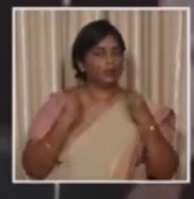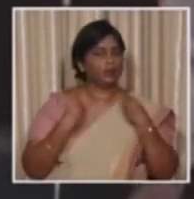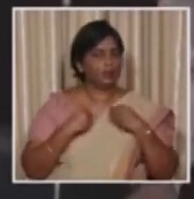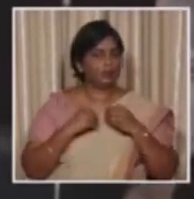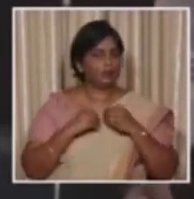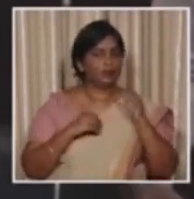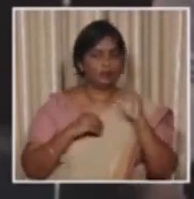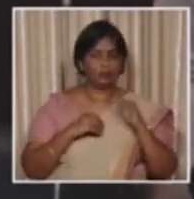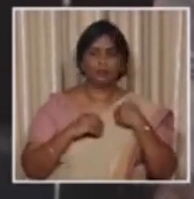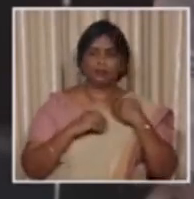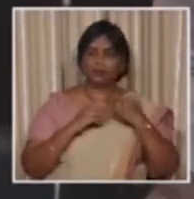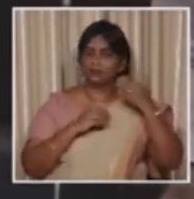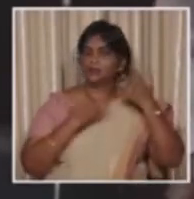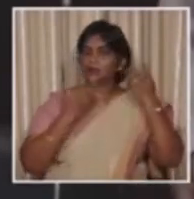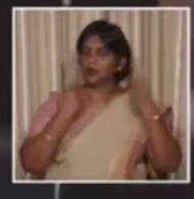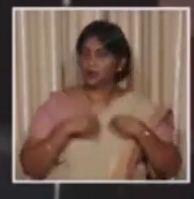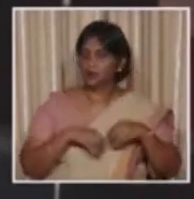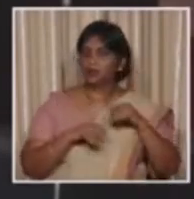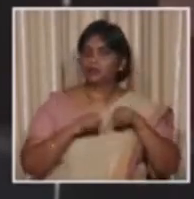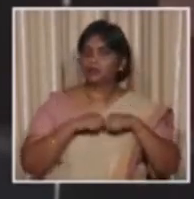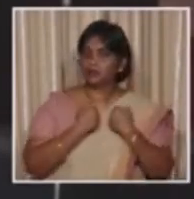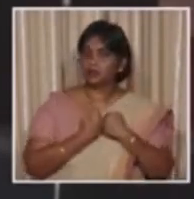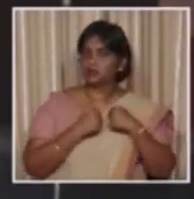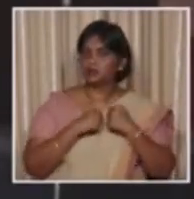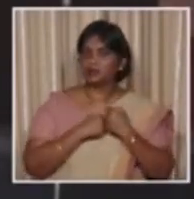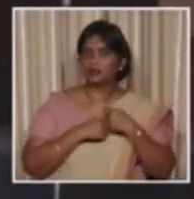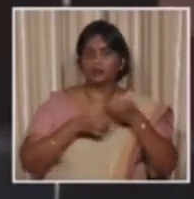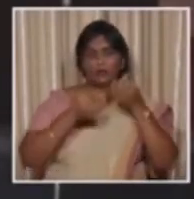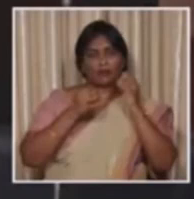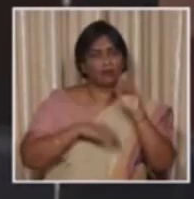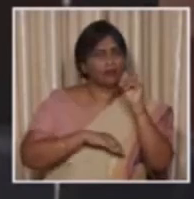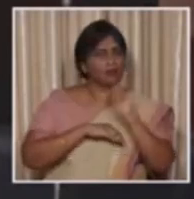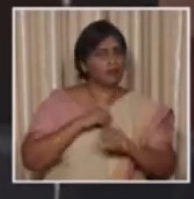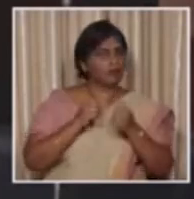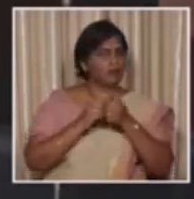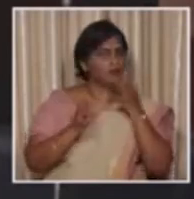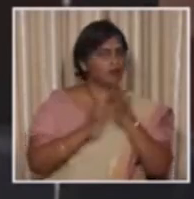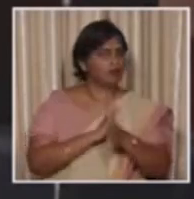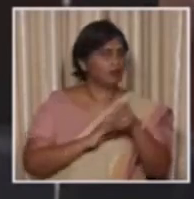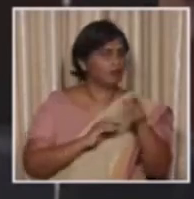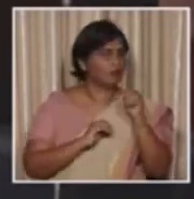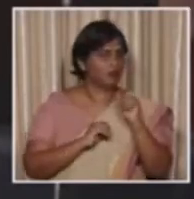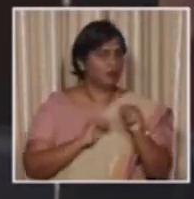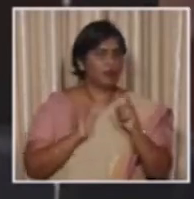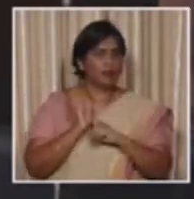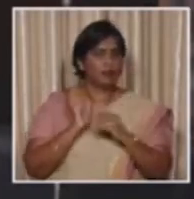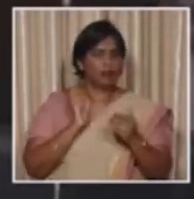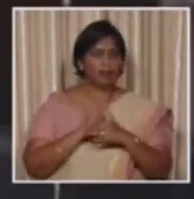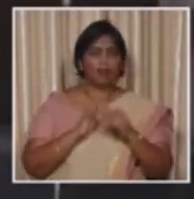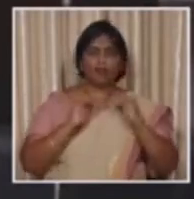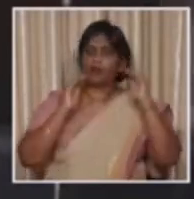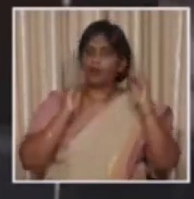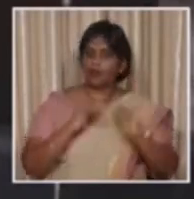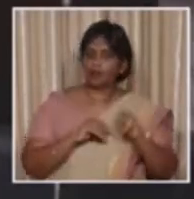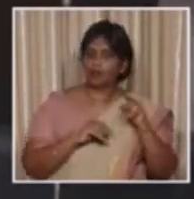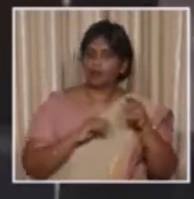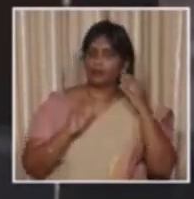ஞாபகப்படுத்த விரும்புகின்றேன். இது கம்பெனிகள் திட்டமிட்டு செய்யப்பட வருகின்றன. ஏனென்றால் தொழிலாளர்களை குறைக்கின்றன, ஃபேக்டரிகளை